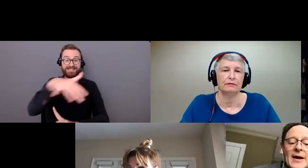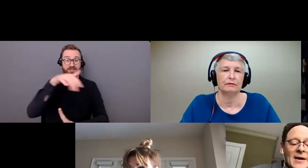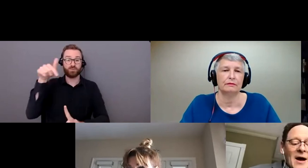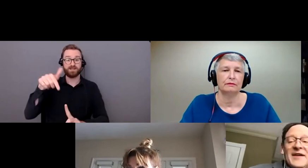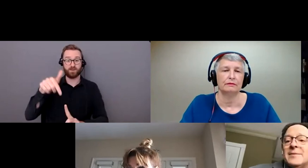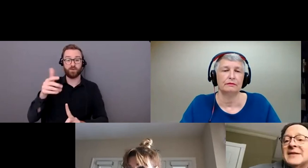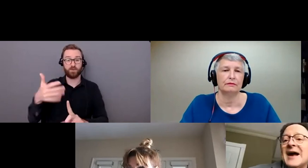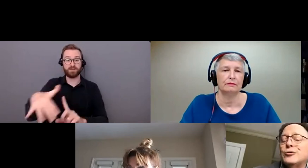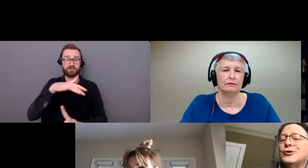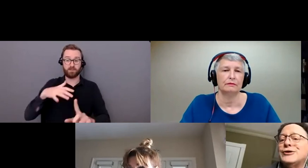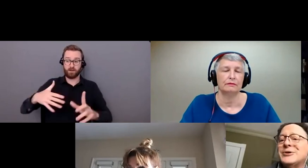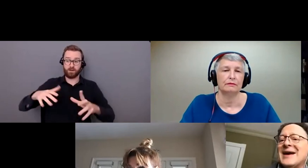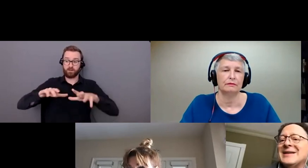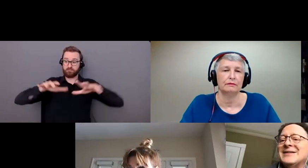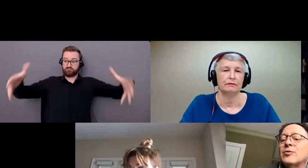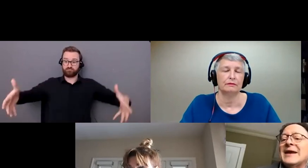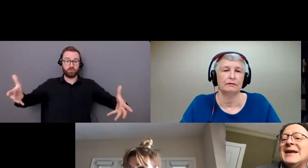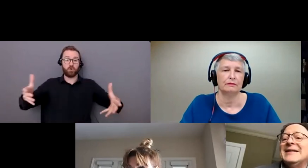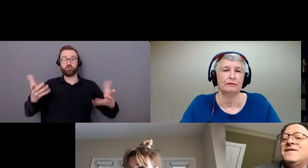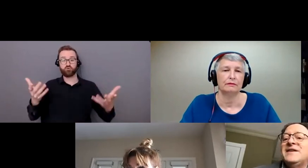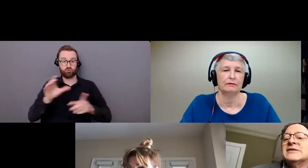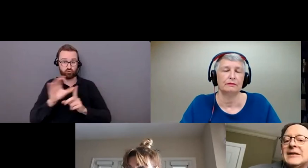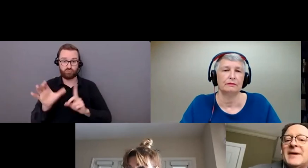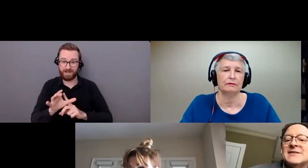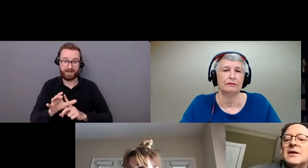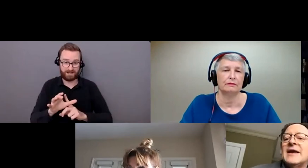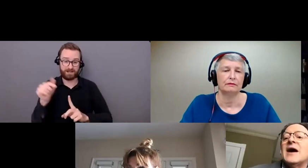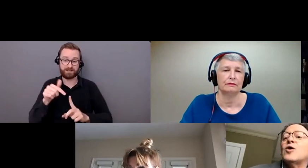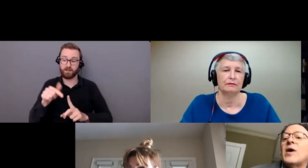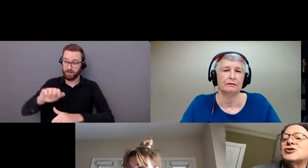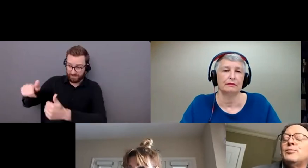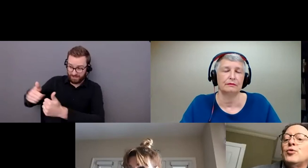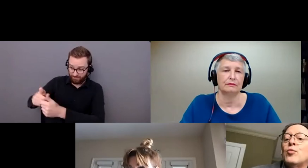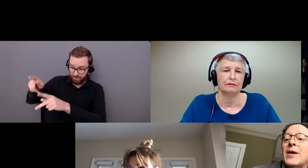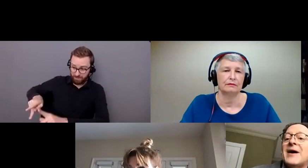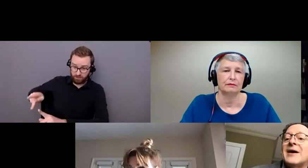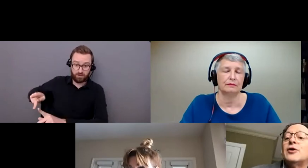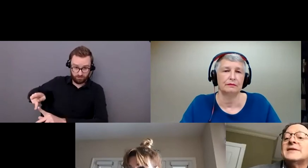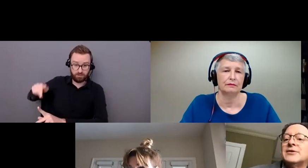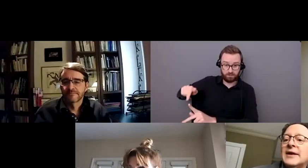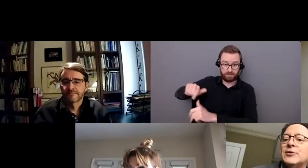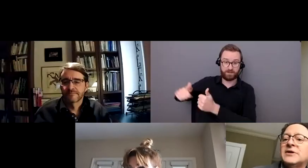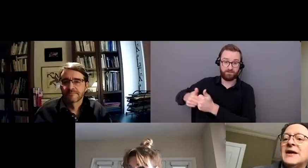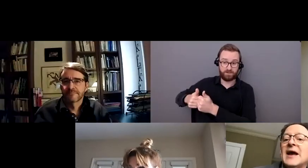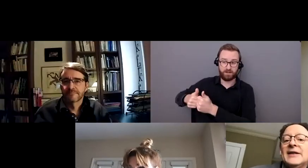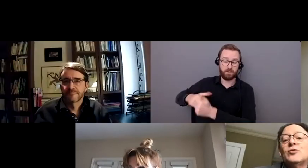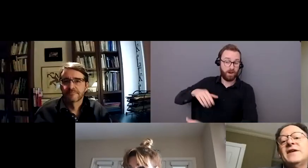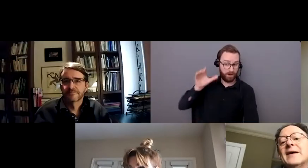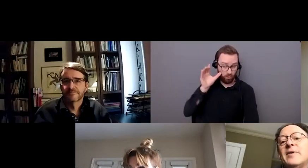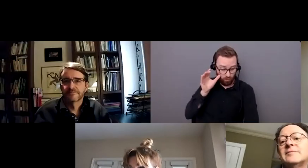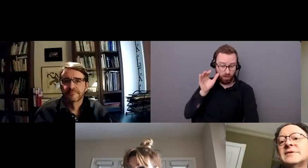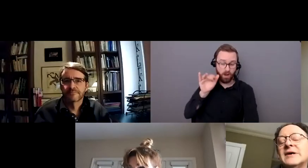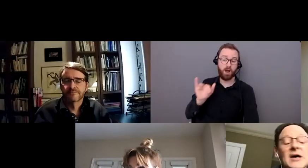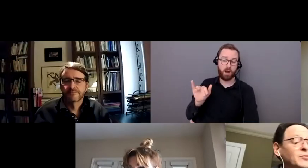soit environnemental ou culturel. Donc, quel est le défi de cette personne-là et en quoi je peux au moins prendre le temps de l'écouter et trouver